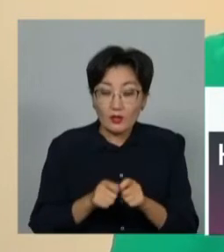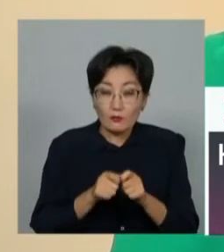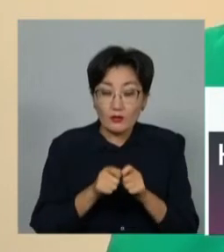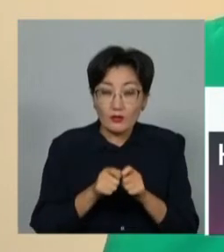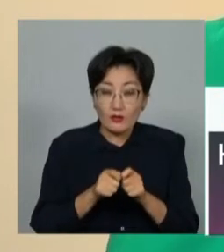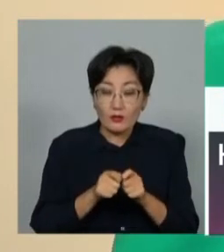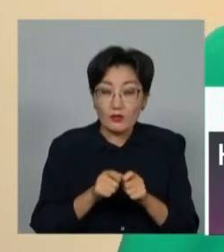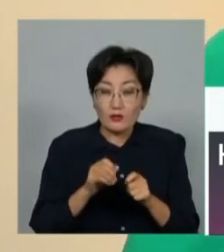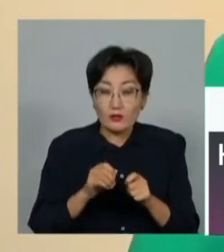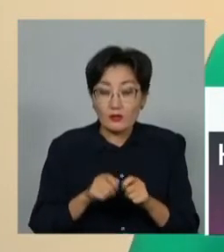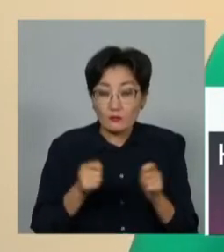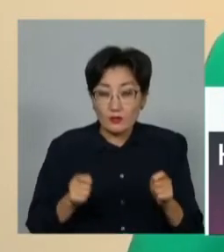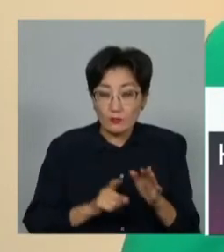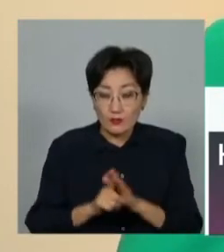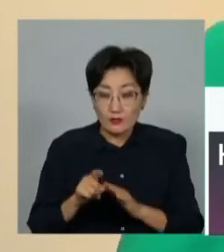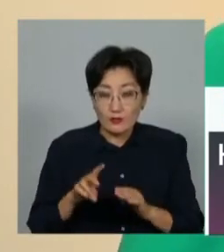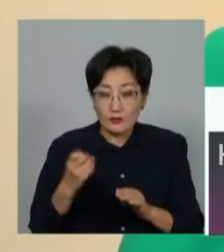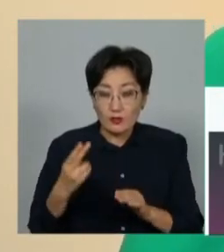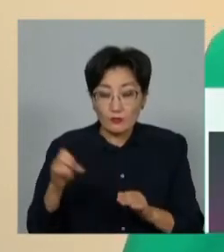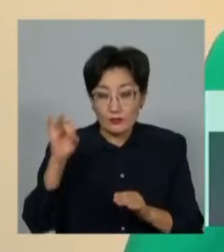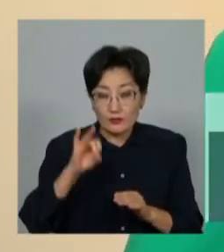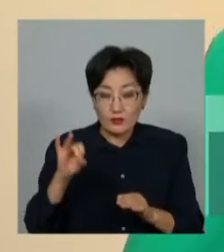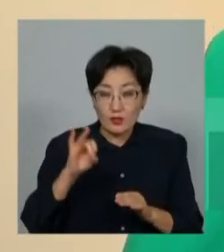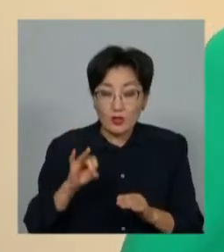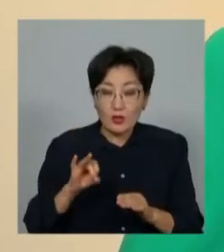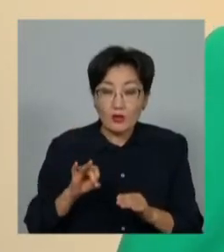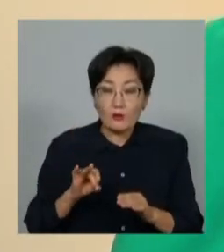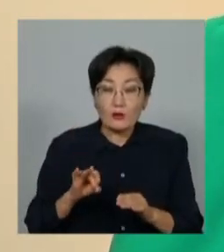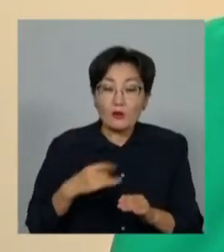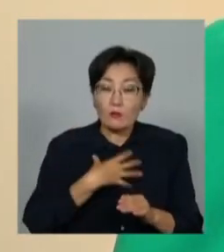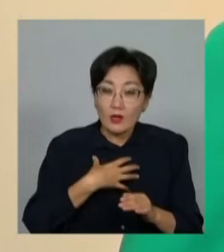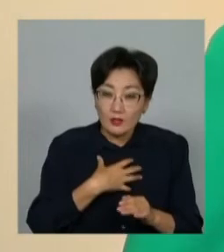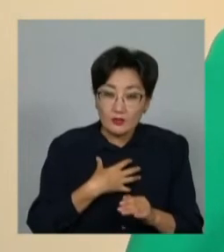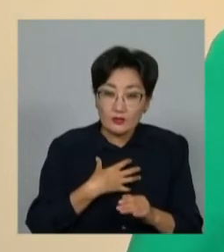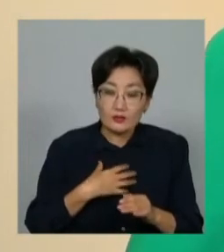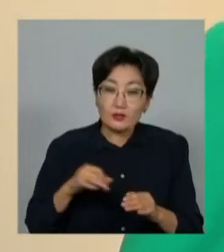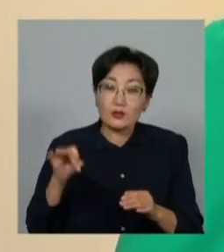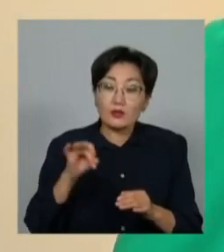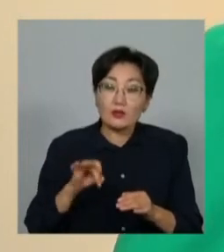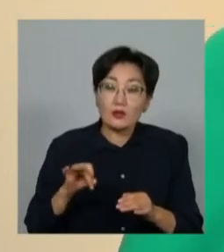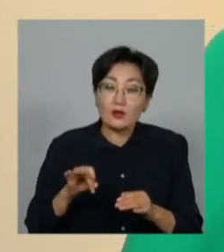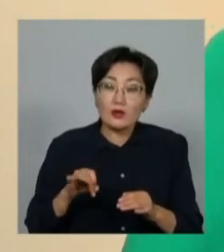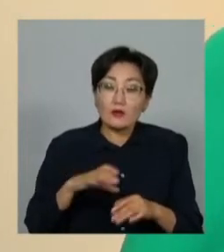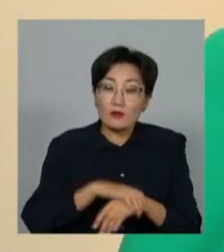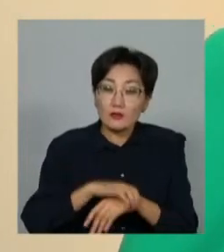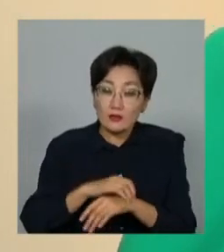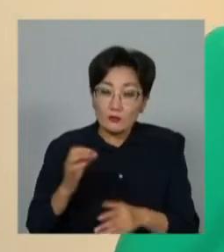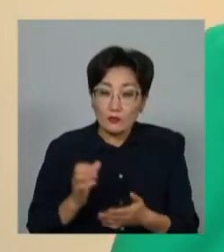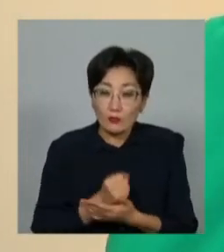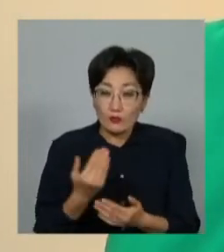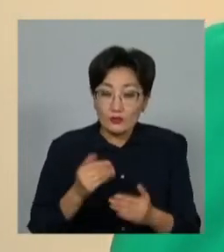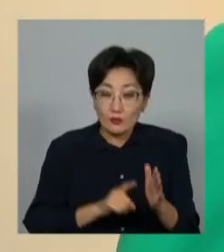бастап ұлт тарихының ақтаңдақ беттерін ашуда сол істің бастаманың